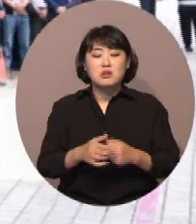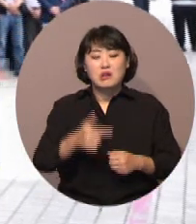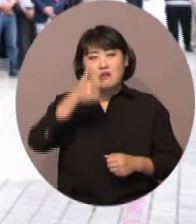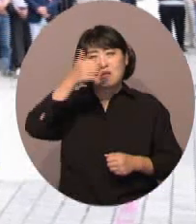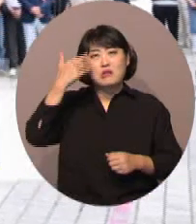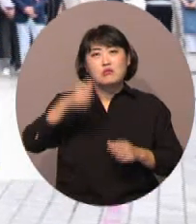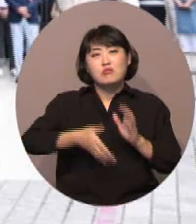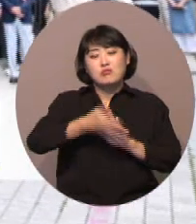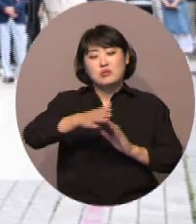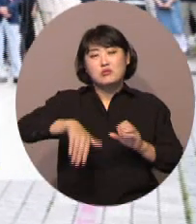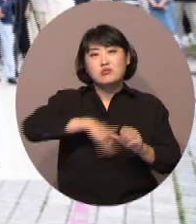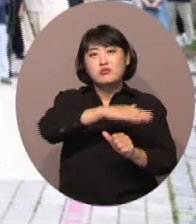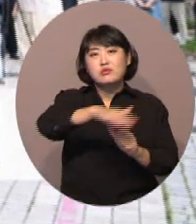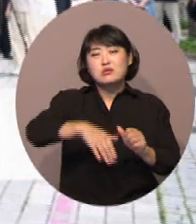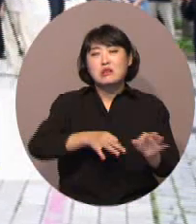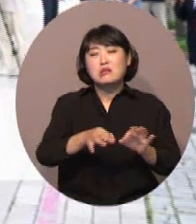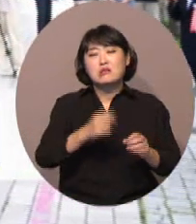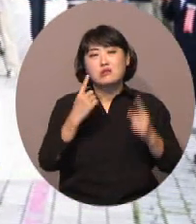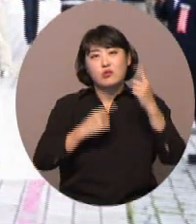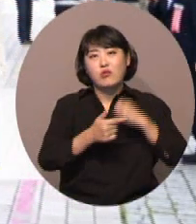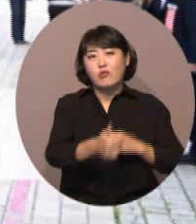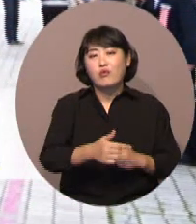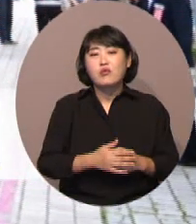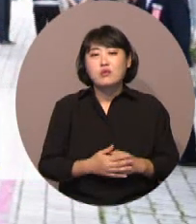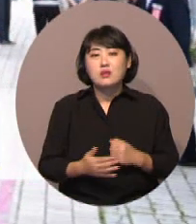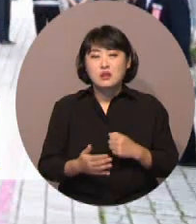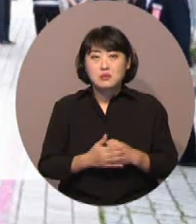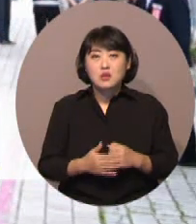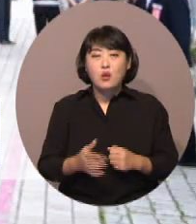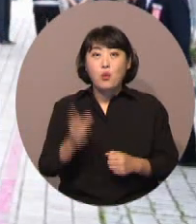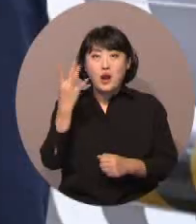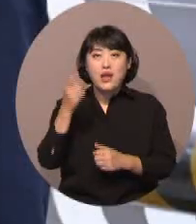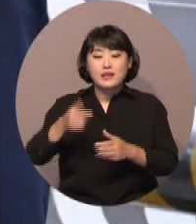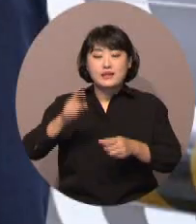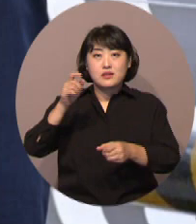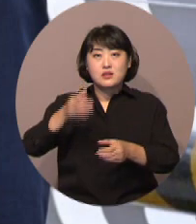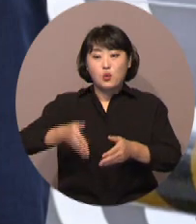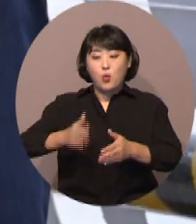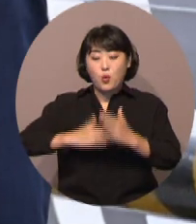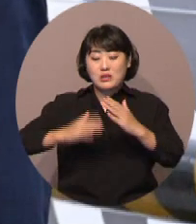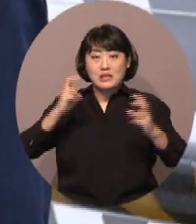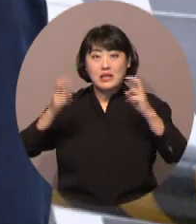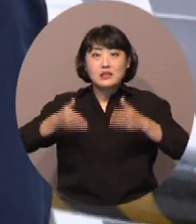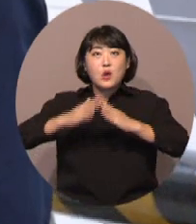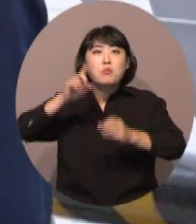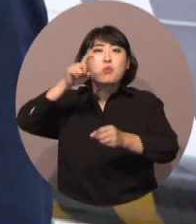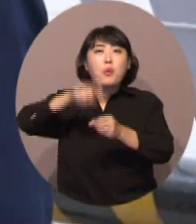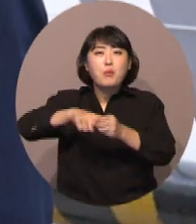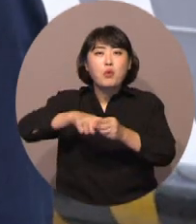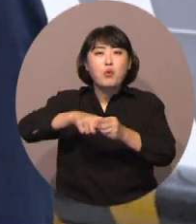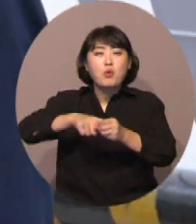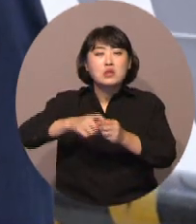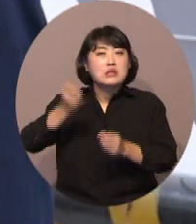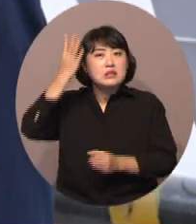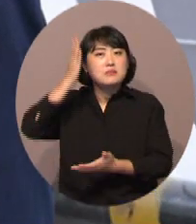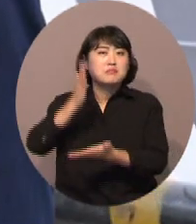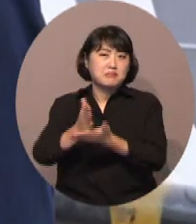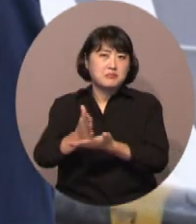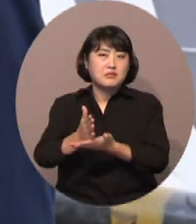입었다며 원도심 공동화 보안 책이라는 출범 목표를 공단이 저버려서는 안 된다고